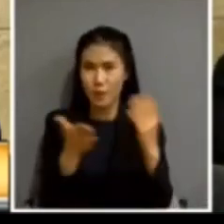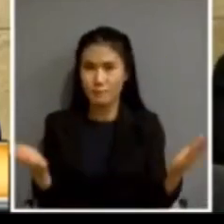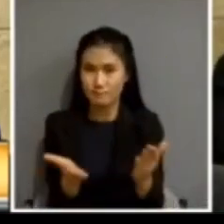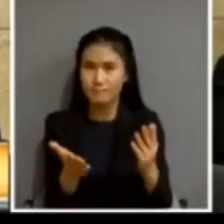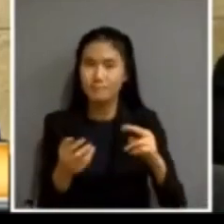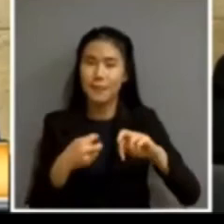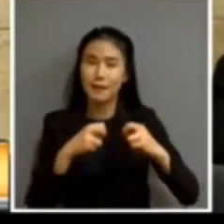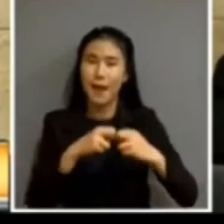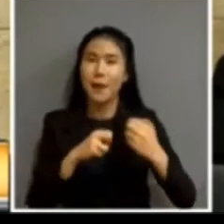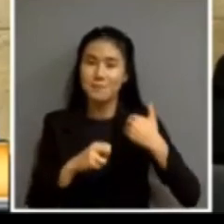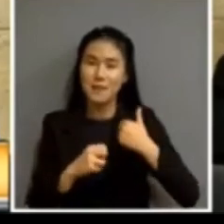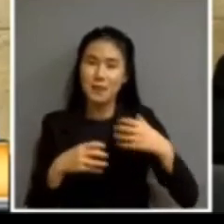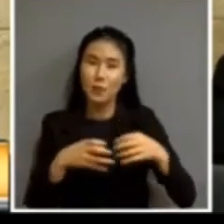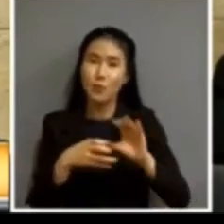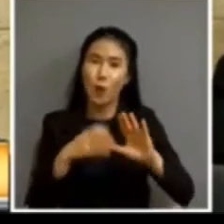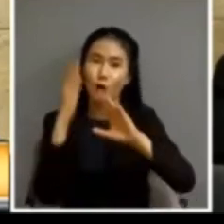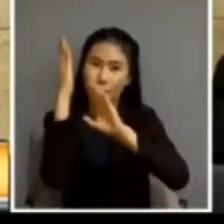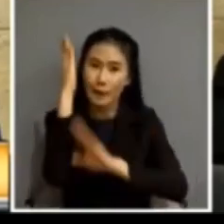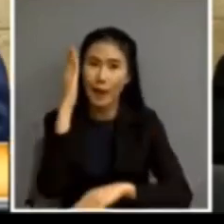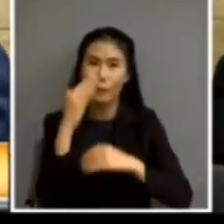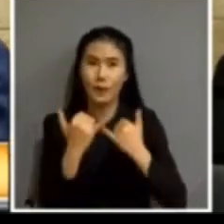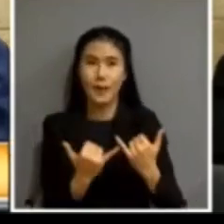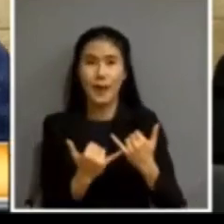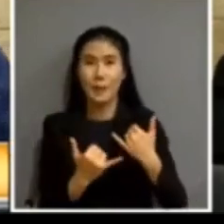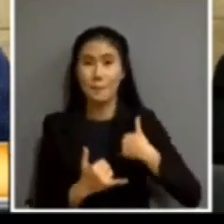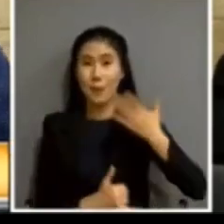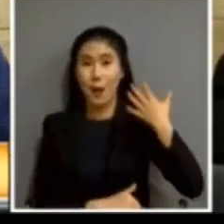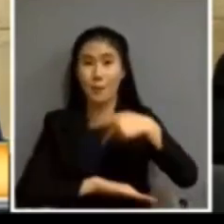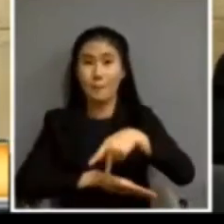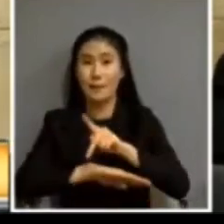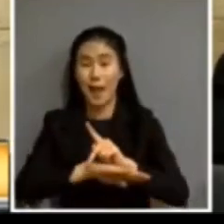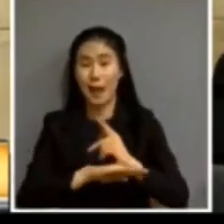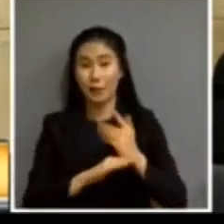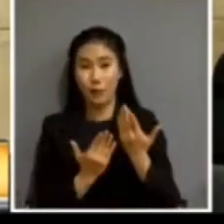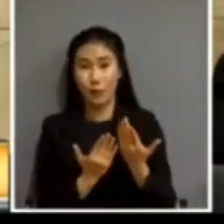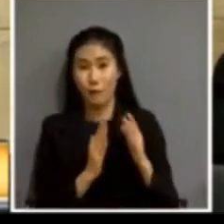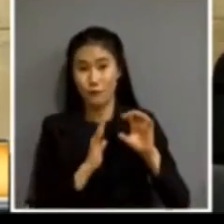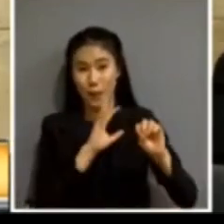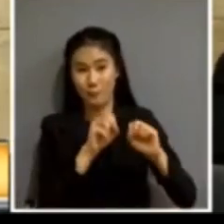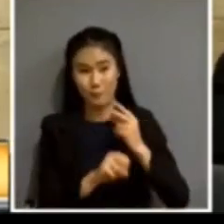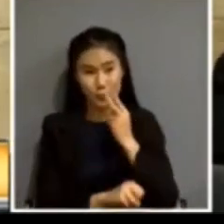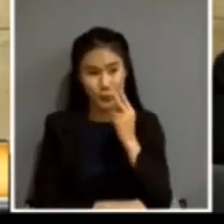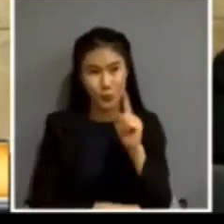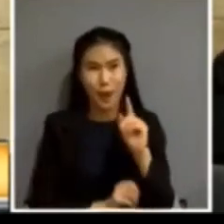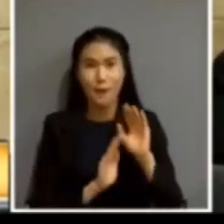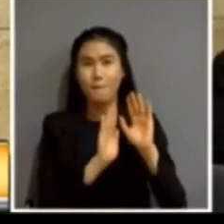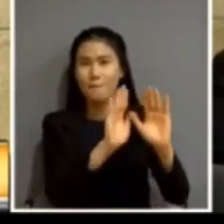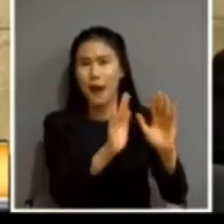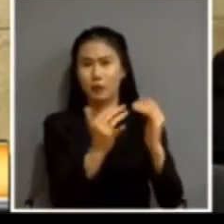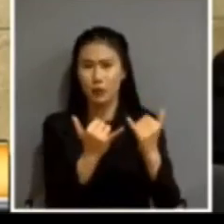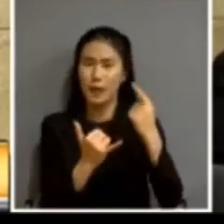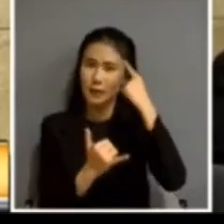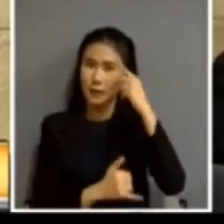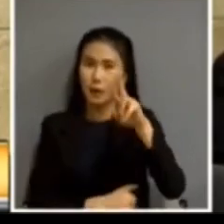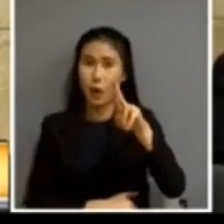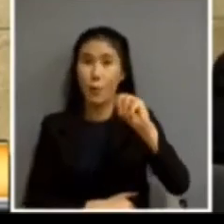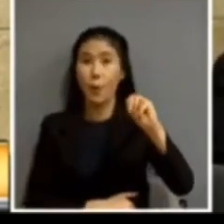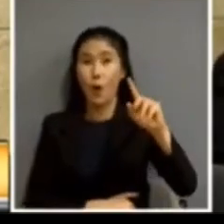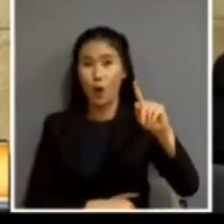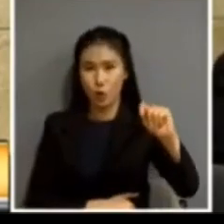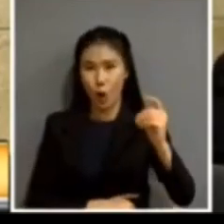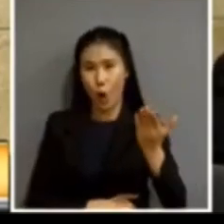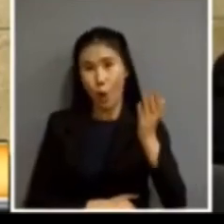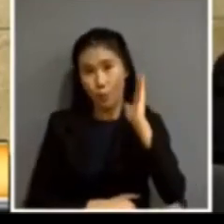ต้ที่ผมขออนุญาตท่านประธานไว้แต่ต้นว่าผมขออนุญาตฝากข้อสังเกตเรื่องหนึ่งก็คือพอผมทราบว่าท่านปรีถาวรมาเป็นผู้ตอบก